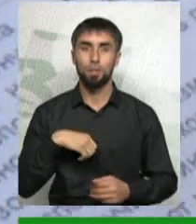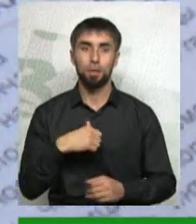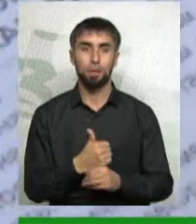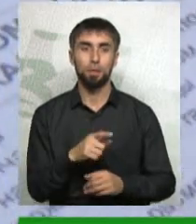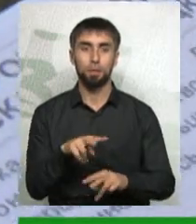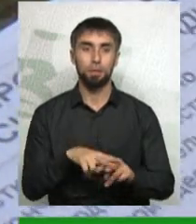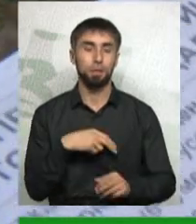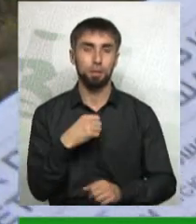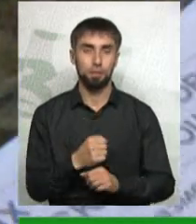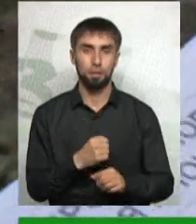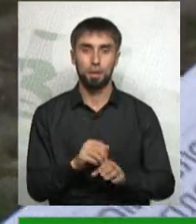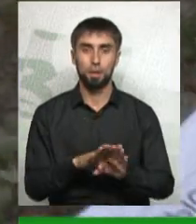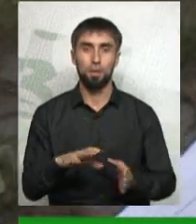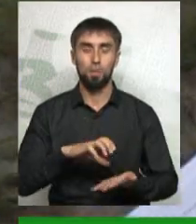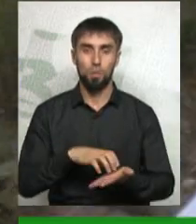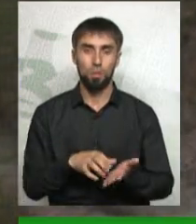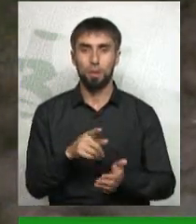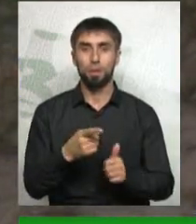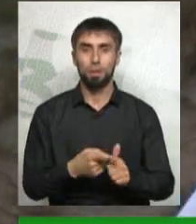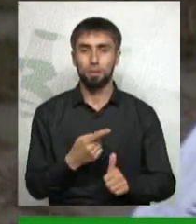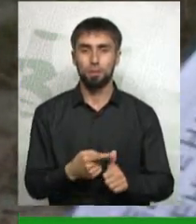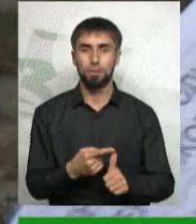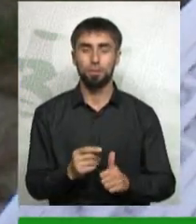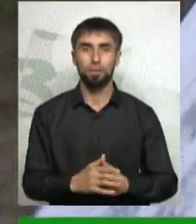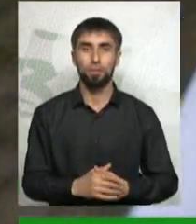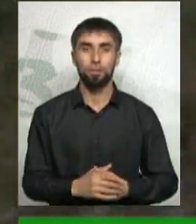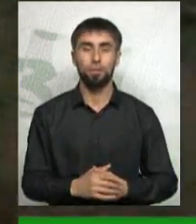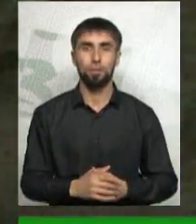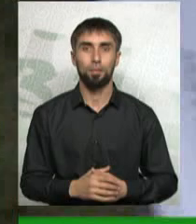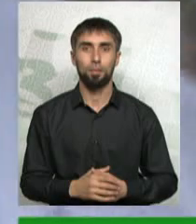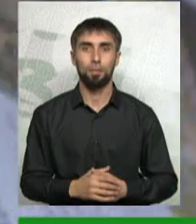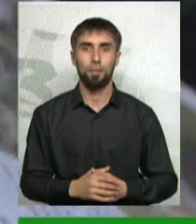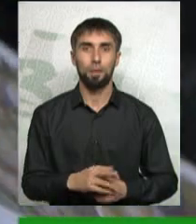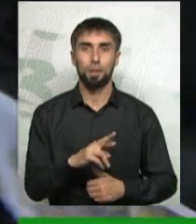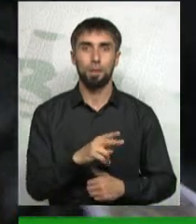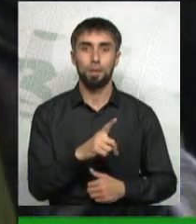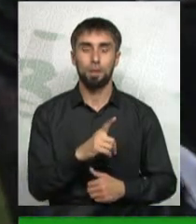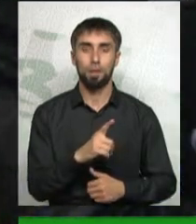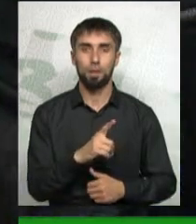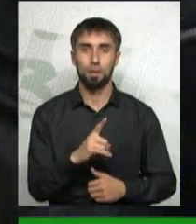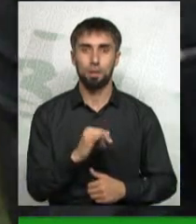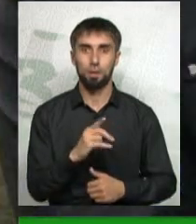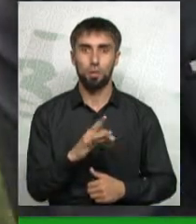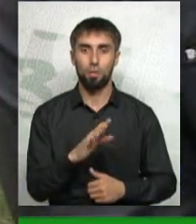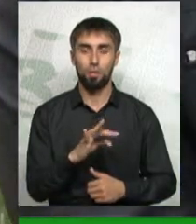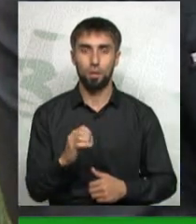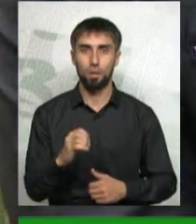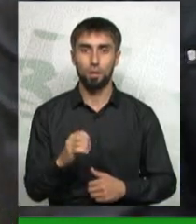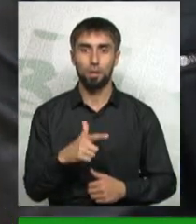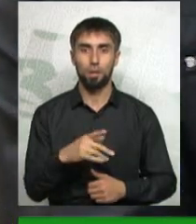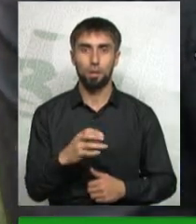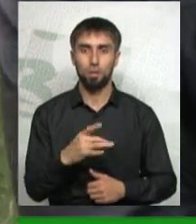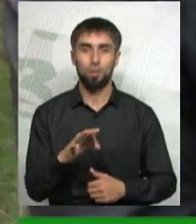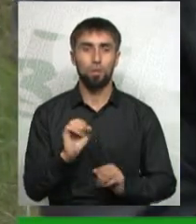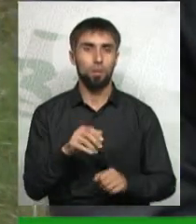здесь сделали вот такое помещение. Это помещение называется «Языковое гнездо». Вы, наверное,